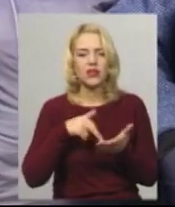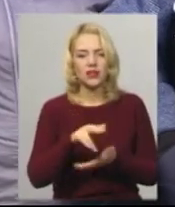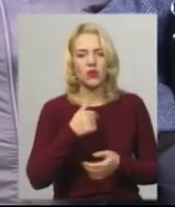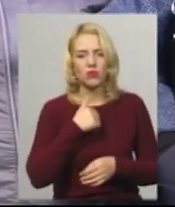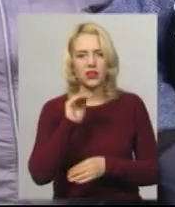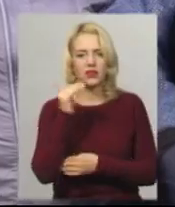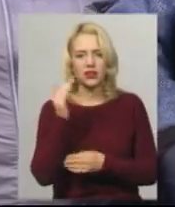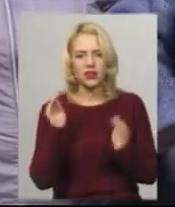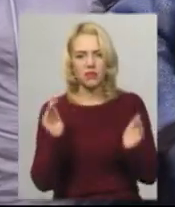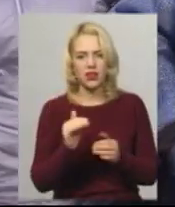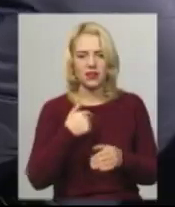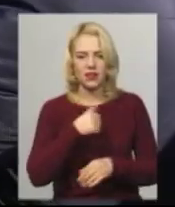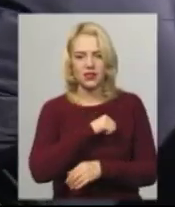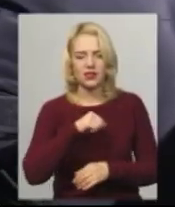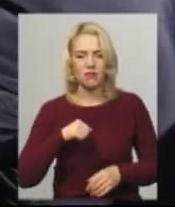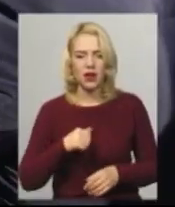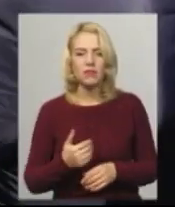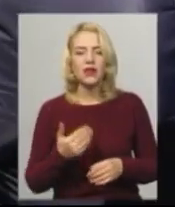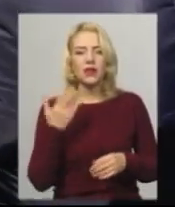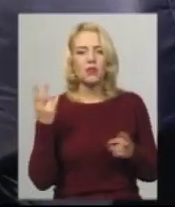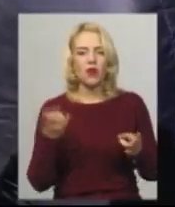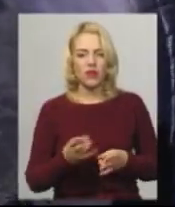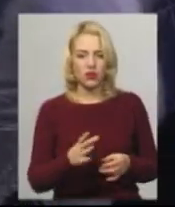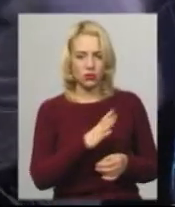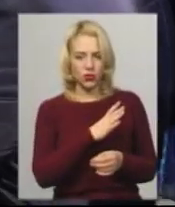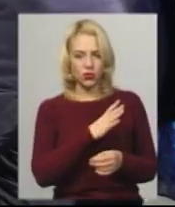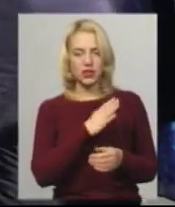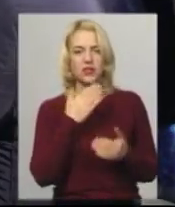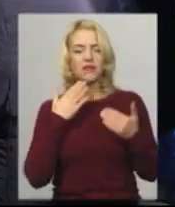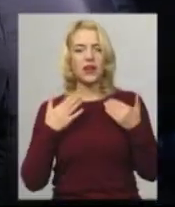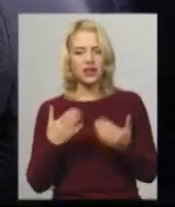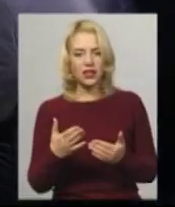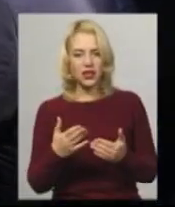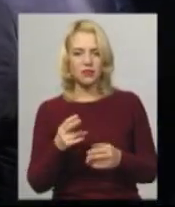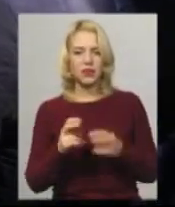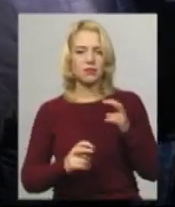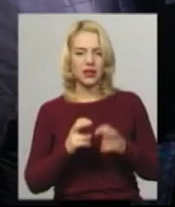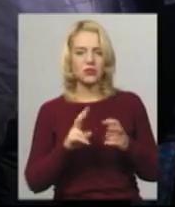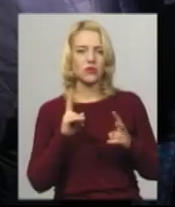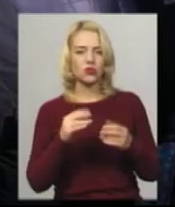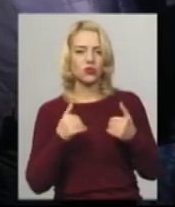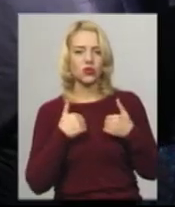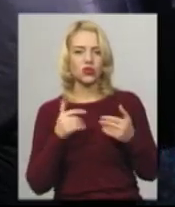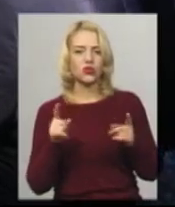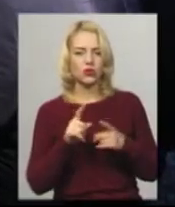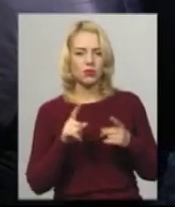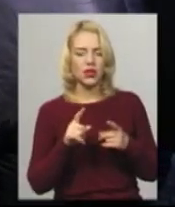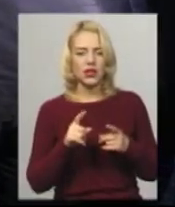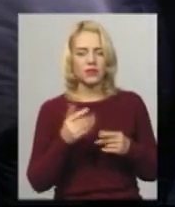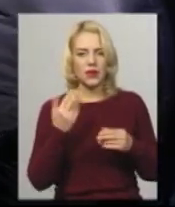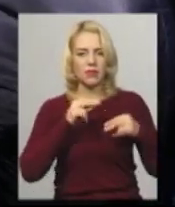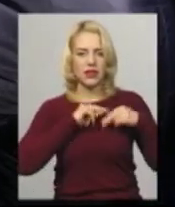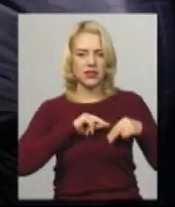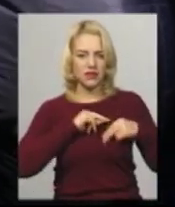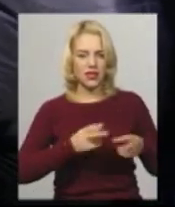дитина маленька, я сама. Має бути звернення підприємства, яке хоче, щоб до них працівники